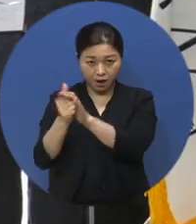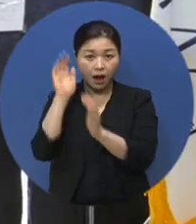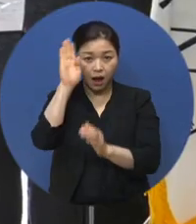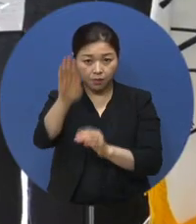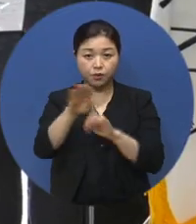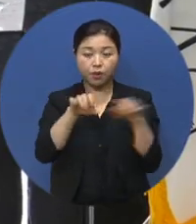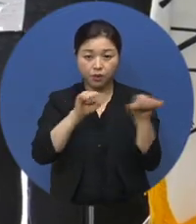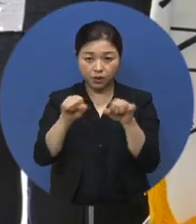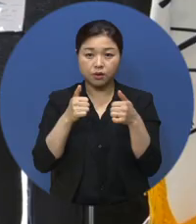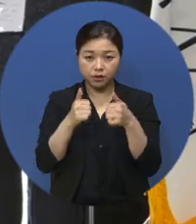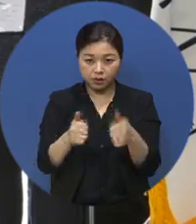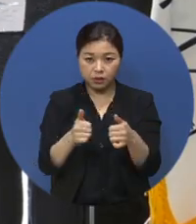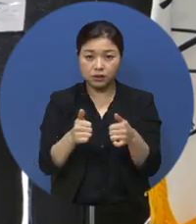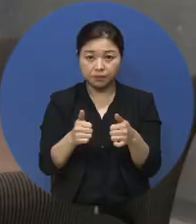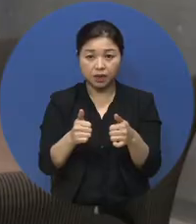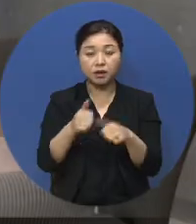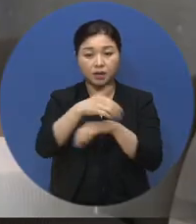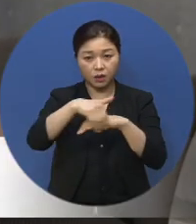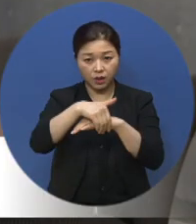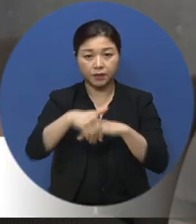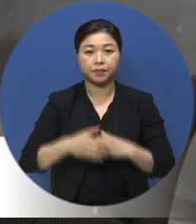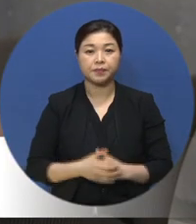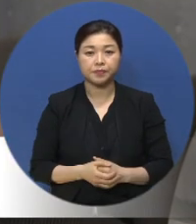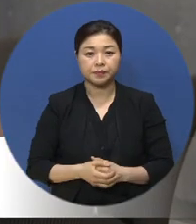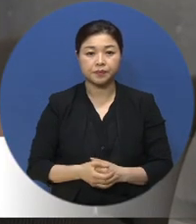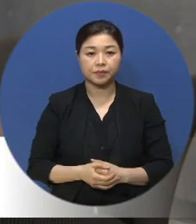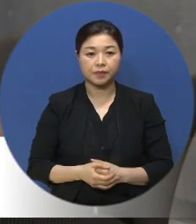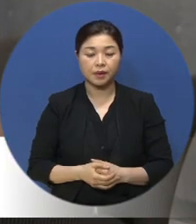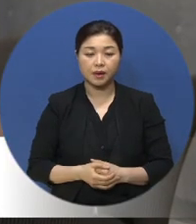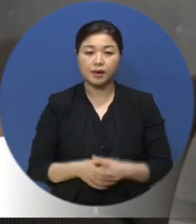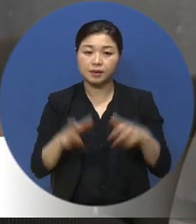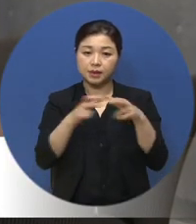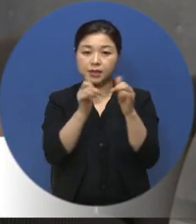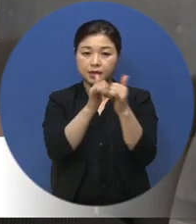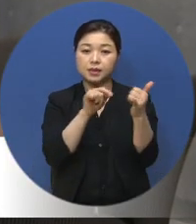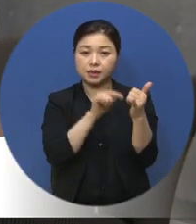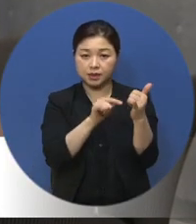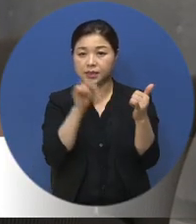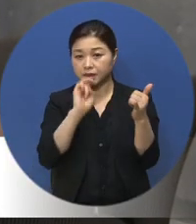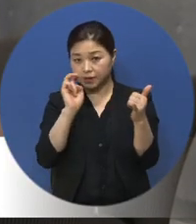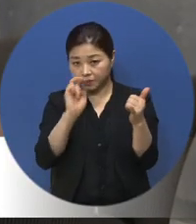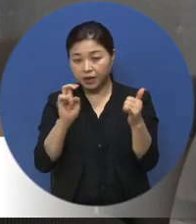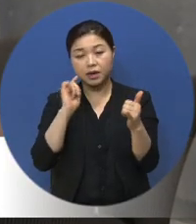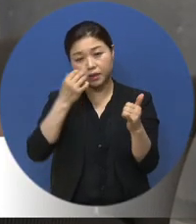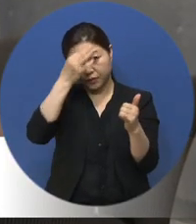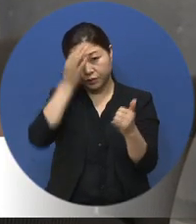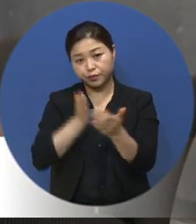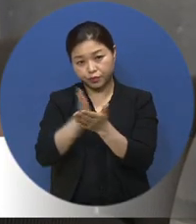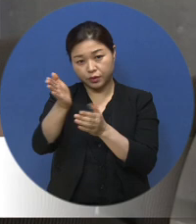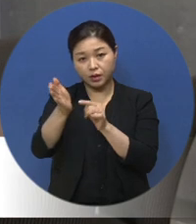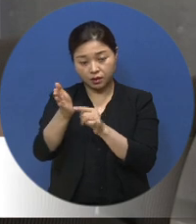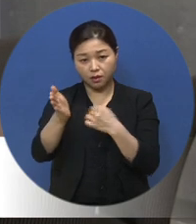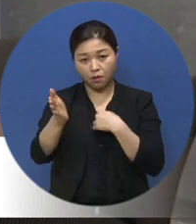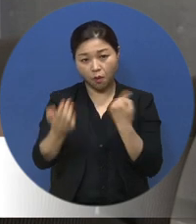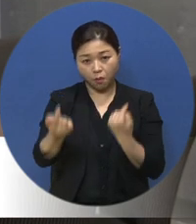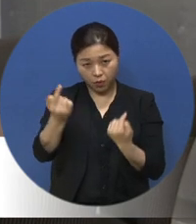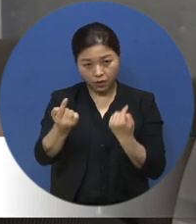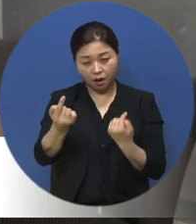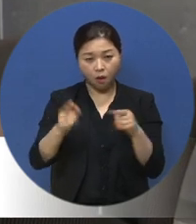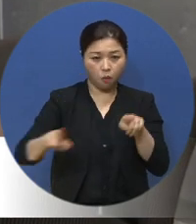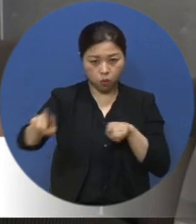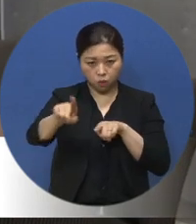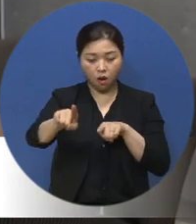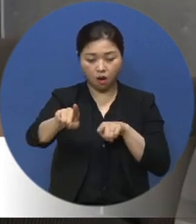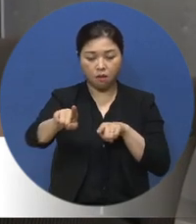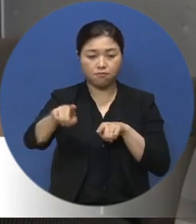활발한 활동을 이어갈 계획입니다. 장애를 가지신 분들이 훨씬 더 음악적으로 예술 분야에는 저희들보다 훨씬